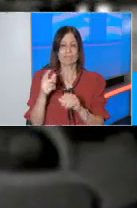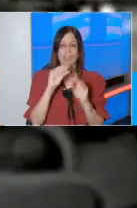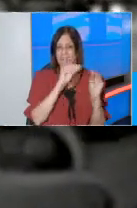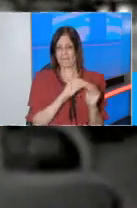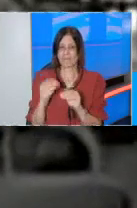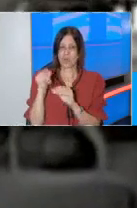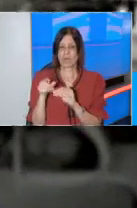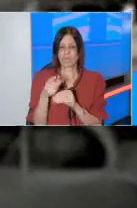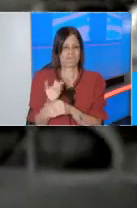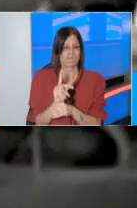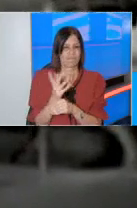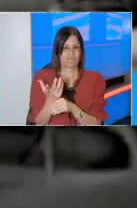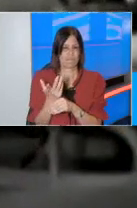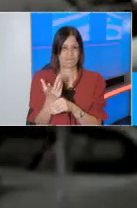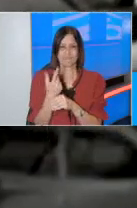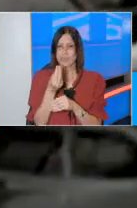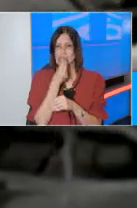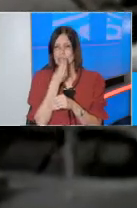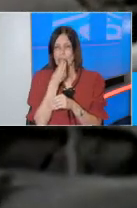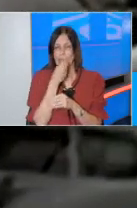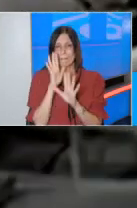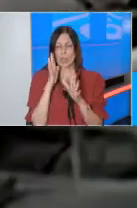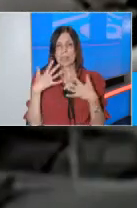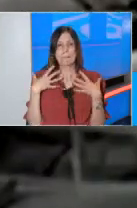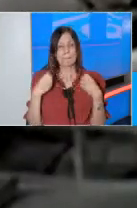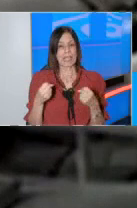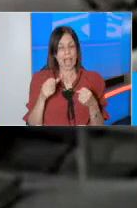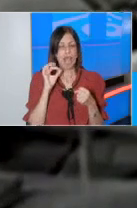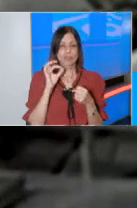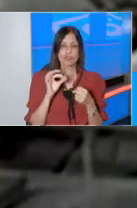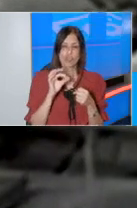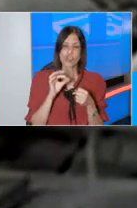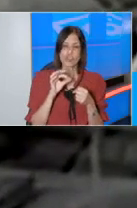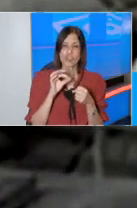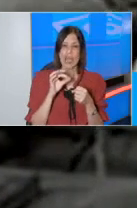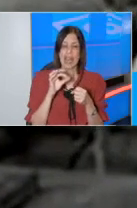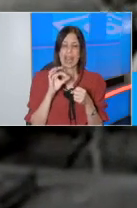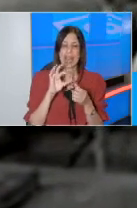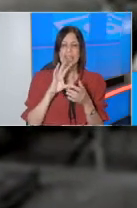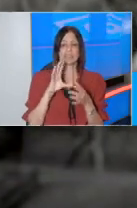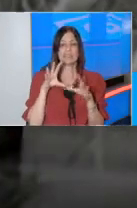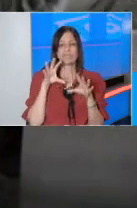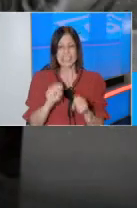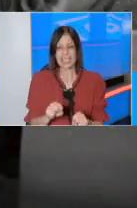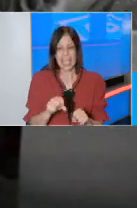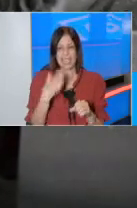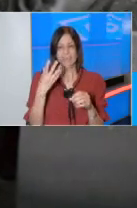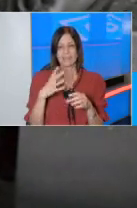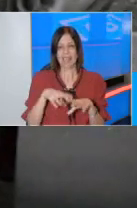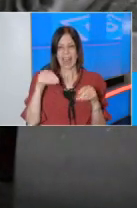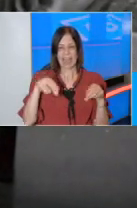את יודעת, תזונה מאוד בריאה של צייד ולקט, לתזונה הכי לא בריאה שיכולה